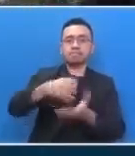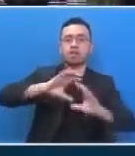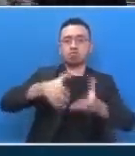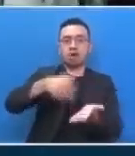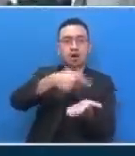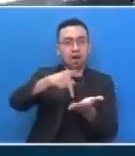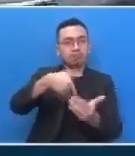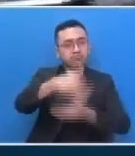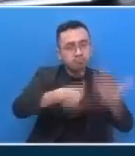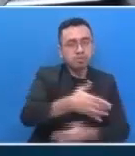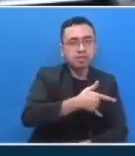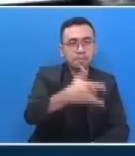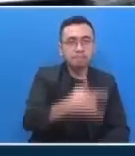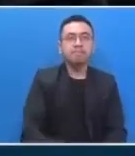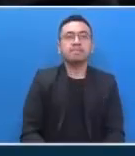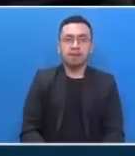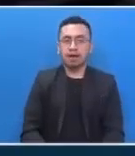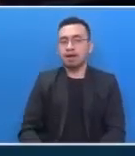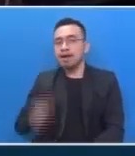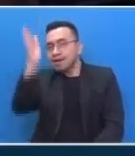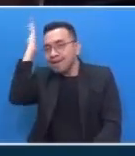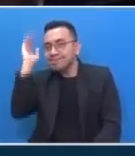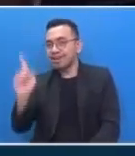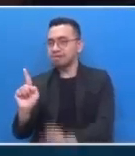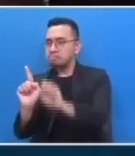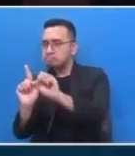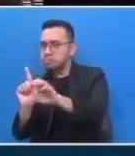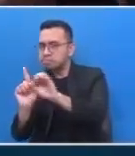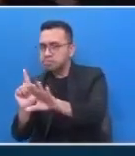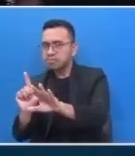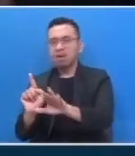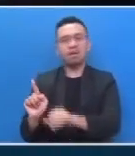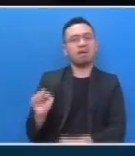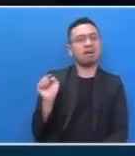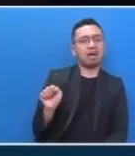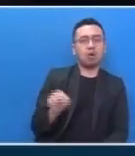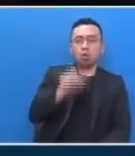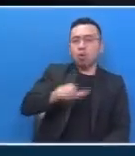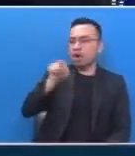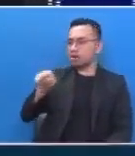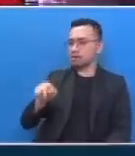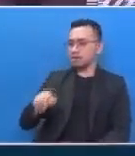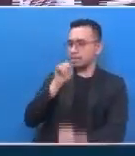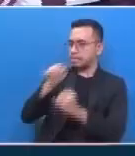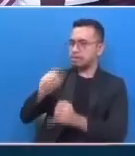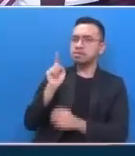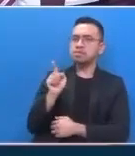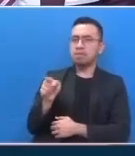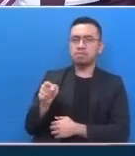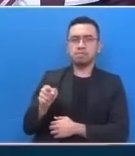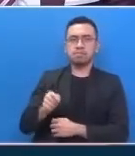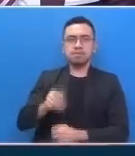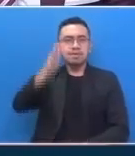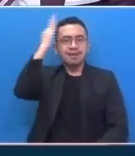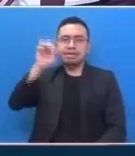Ganjar juga dikritik oleh orang-orang yang mengang anggap bahwa ee sikapnya berpengaruh terhadap keputusan via tapi di sisi lain